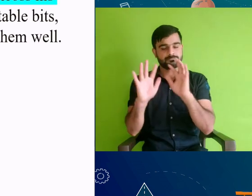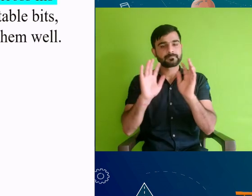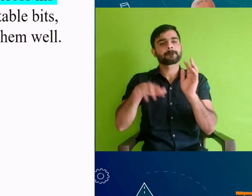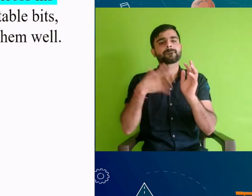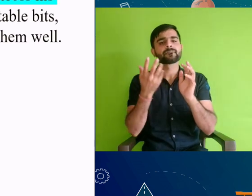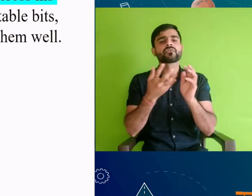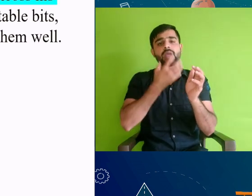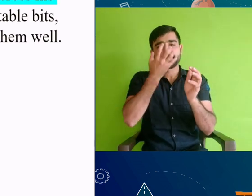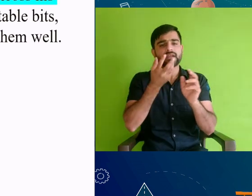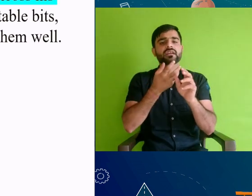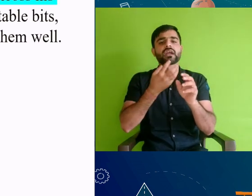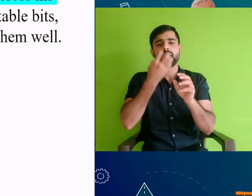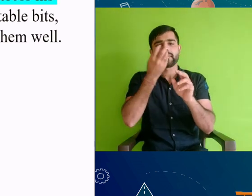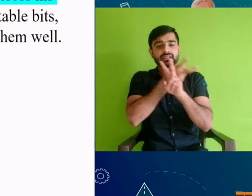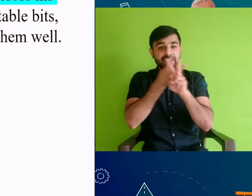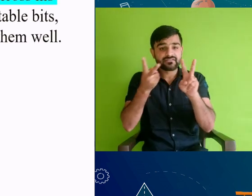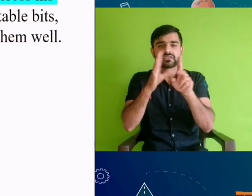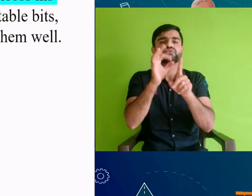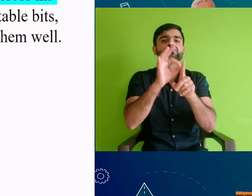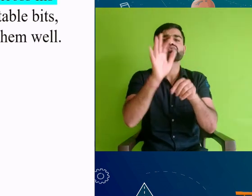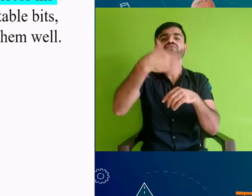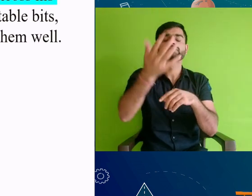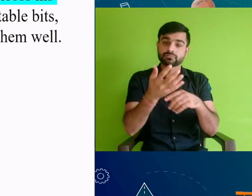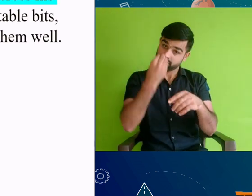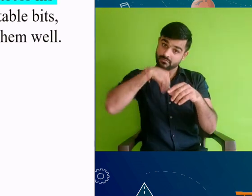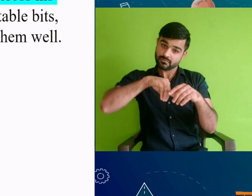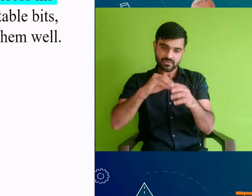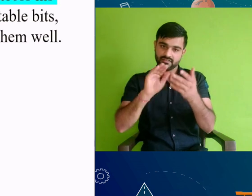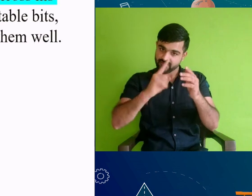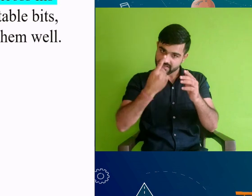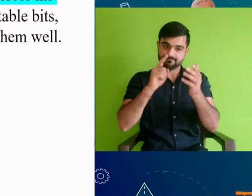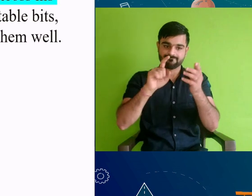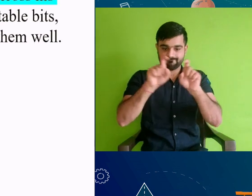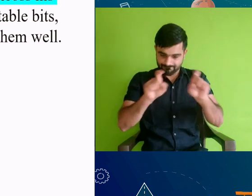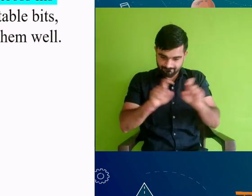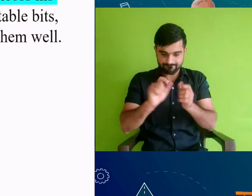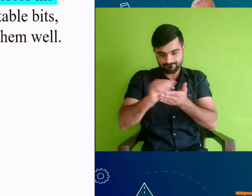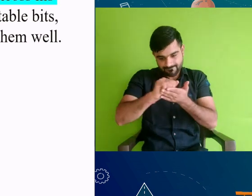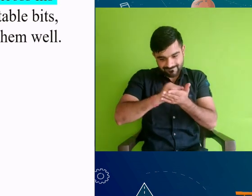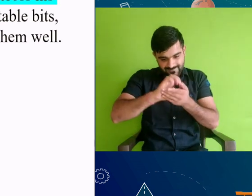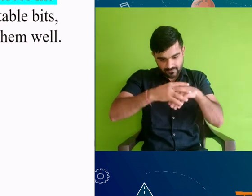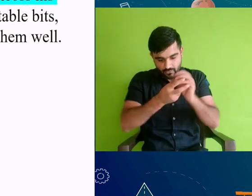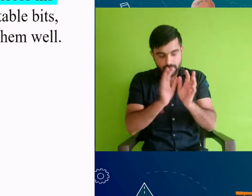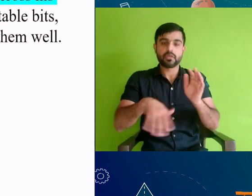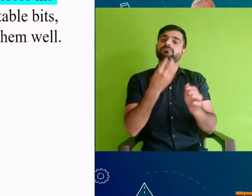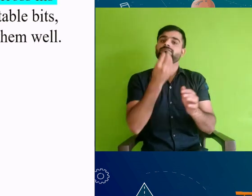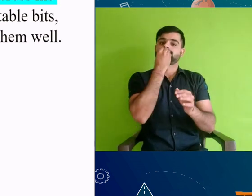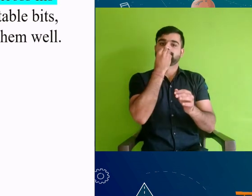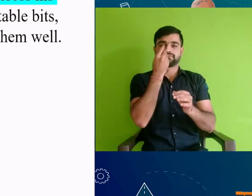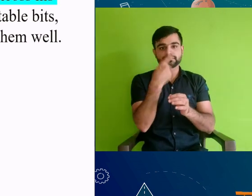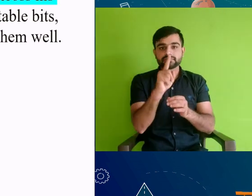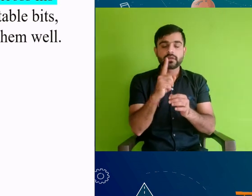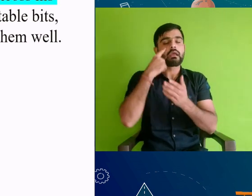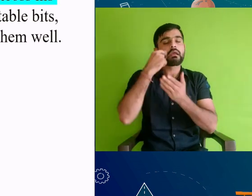आते हैं, सो व्हाट डू वी डू, वी वॉश देम प्रॉपरली एंड देन ओनली वी ईट। तो हमें ये प्रैक्टिस बनानी